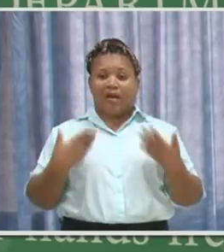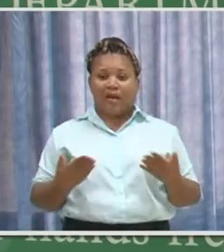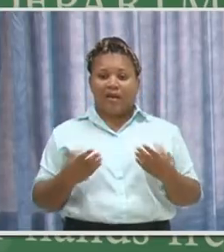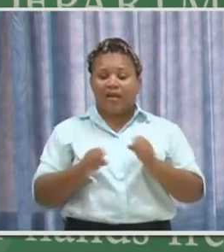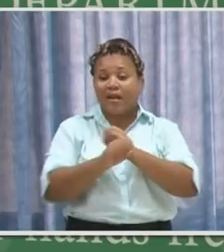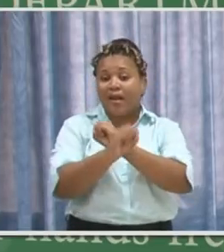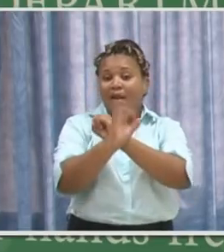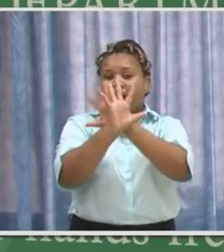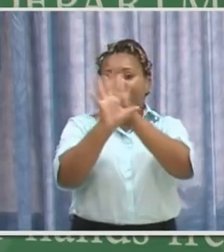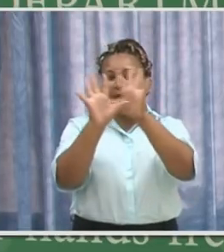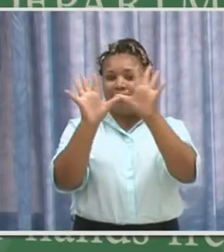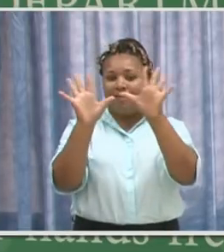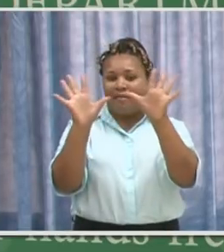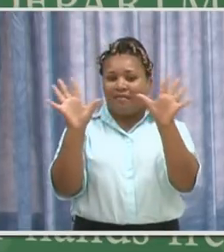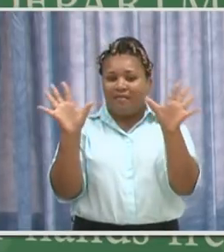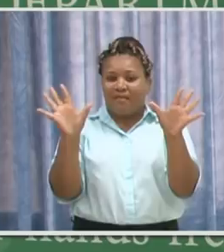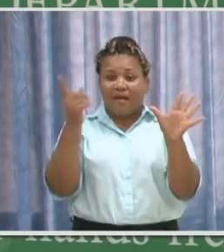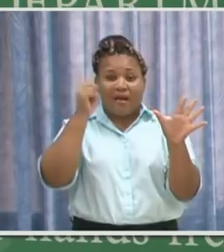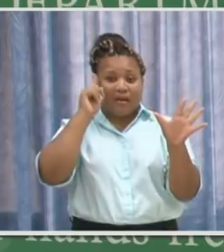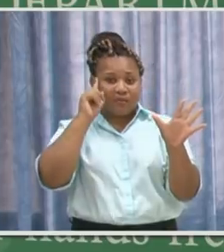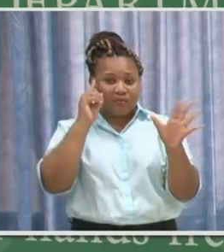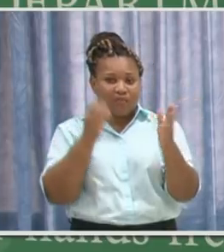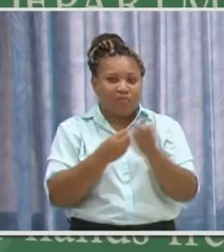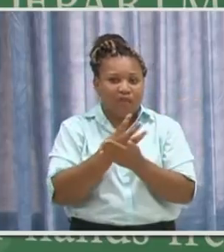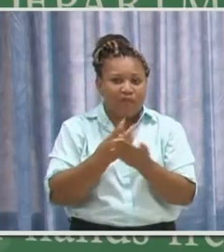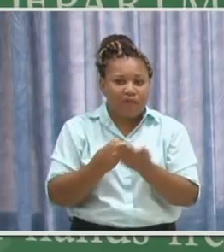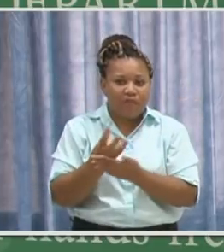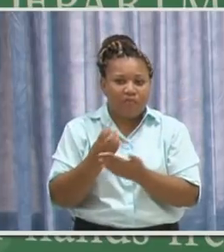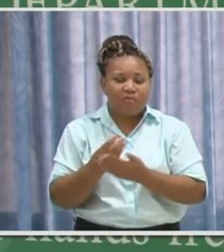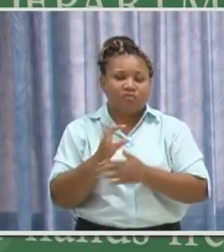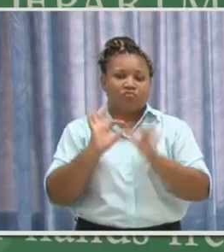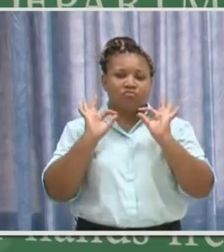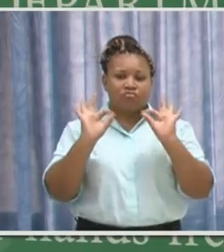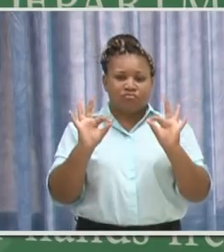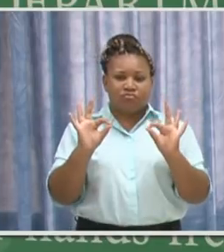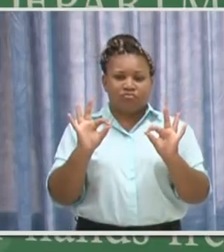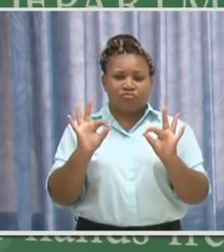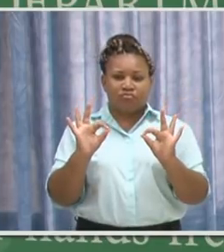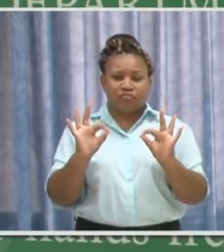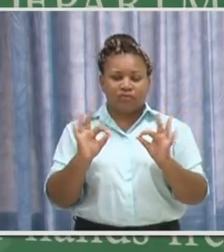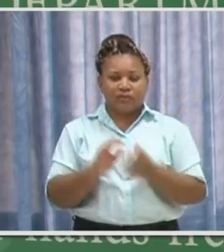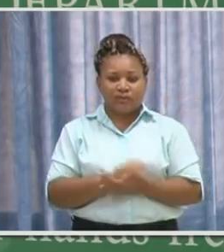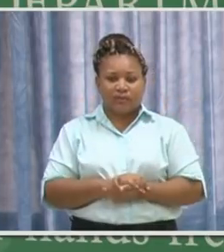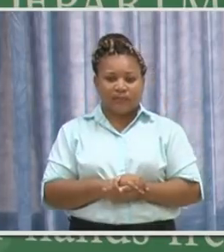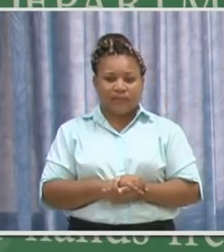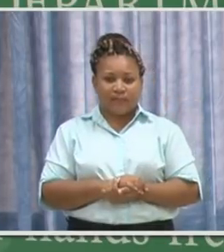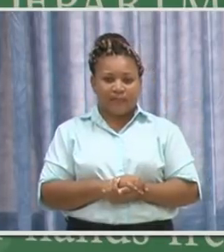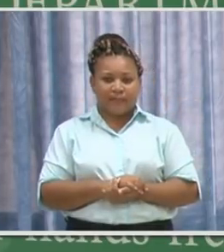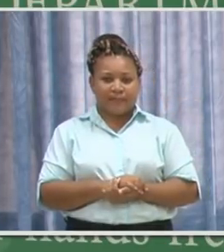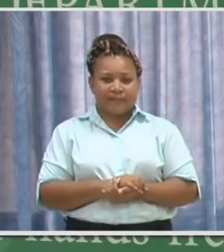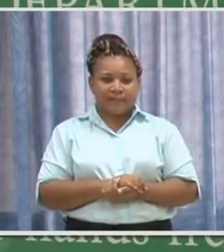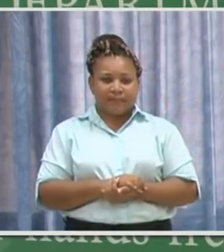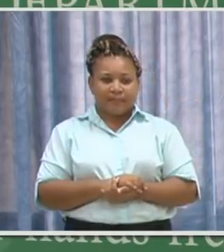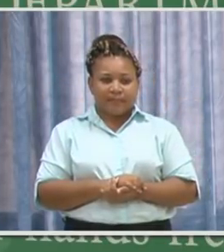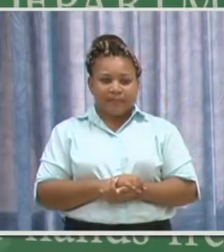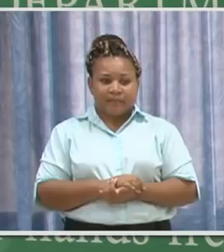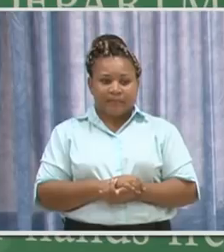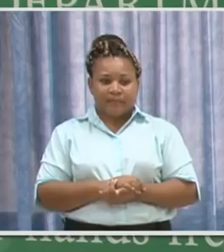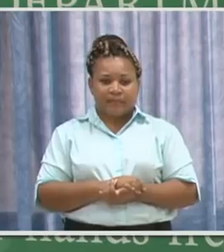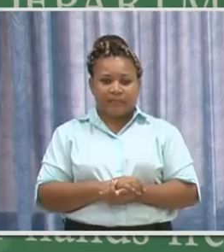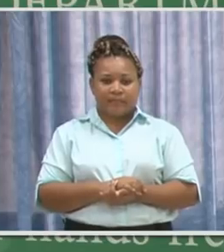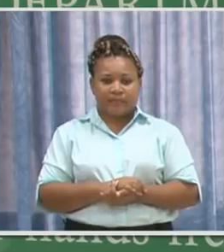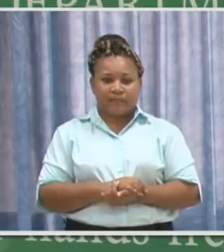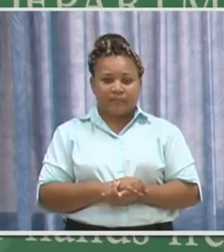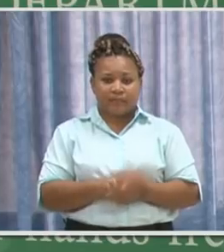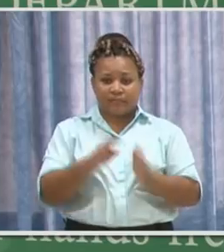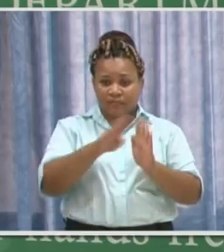nouveau réalité, nouveau normal, nous tous nous pouvons vivre la vie beaucoup plus en ordre, beaucoup plus happy,